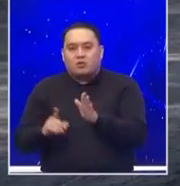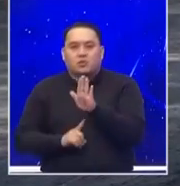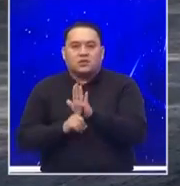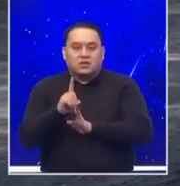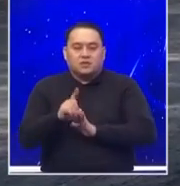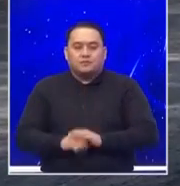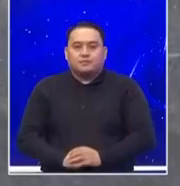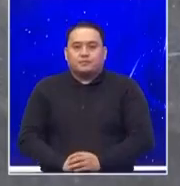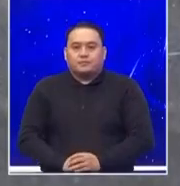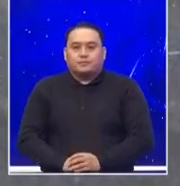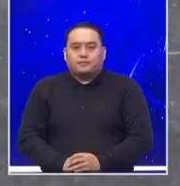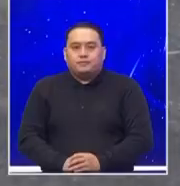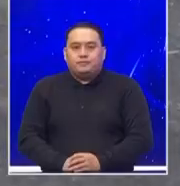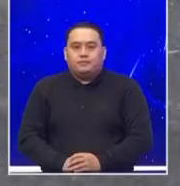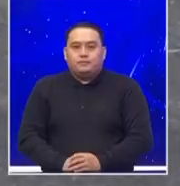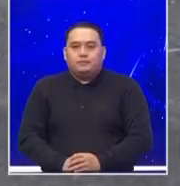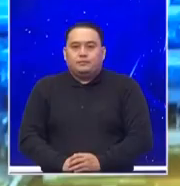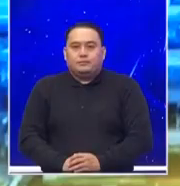басталды.